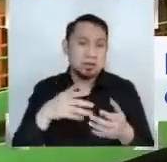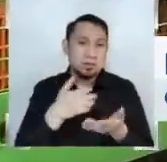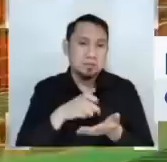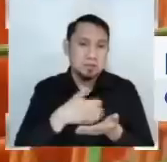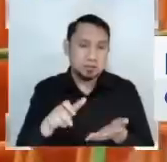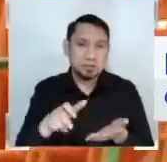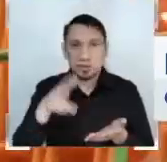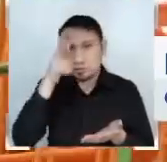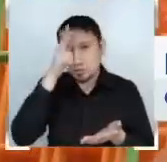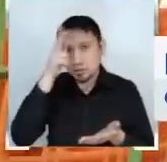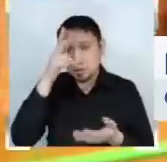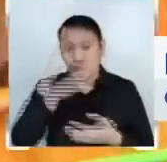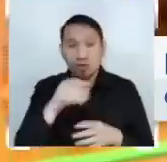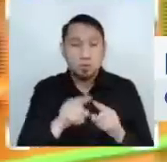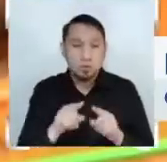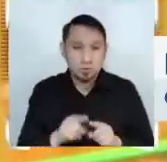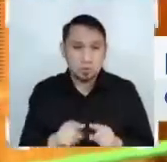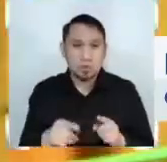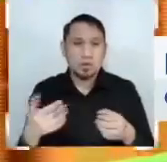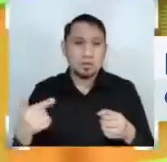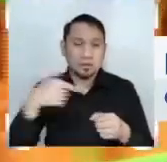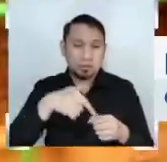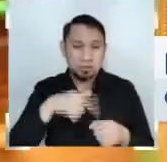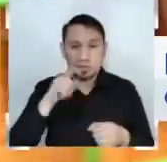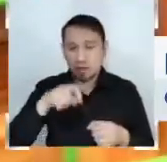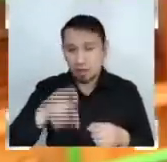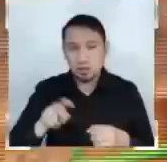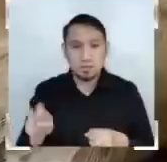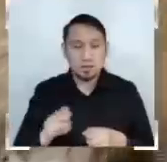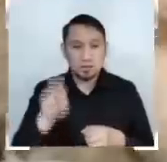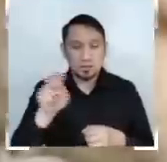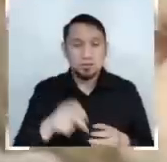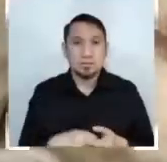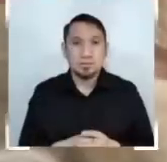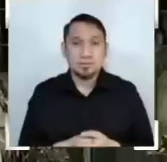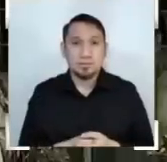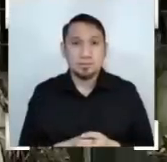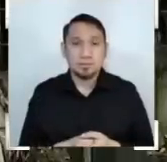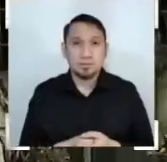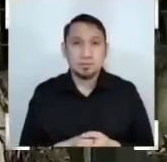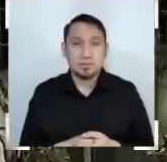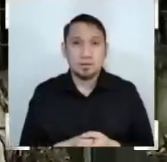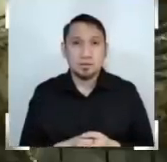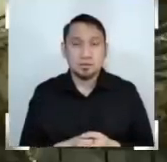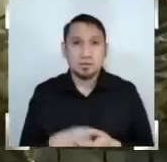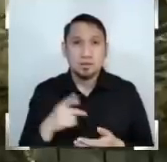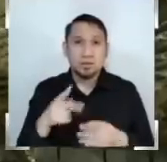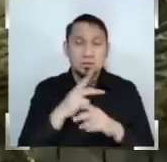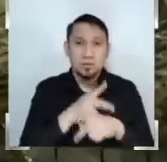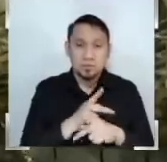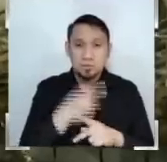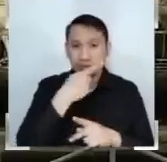ito ng mataas na presyo ng petrolyo na kailangan sa pagbiyahe papuntang pamilihan. Bumalaw ang cost of production at mataas ang